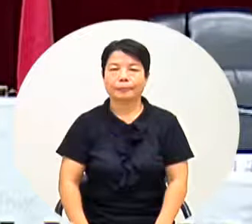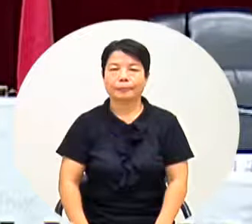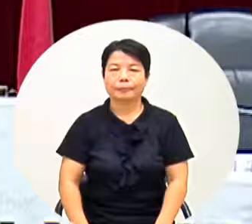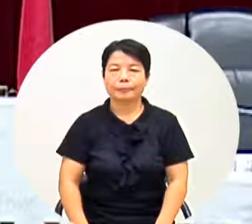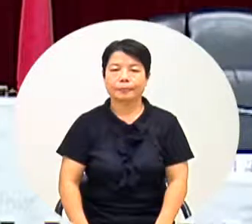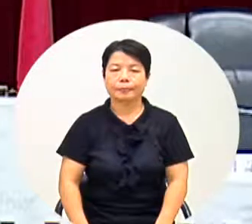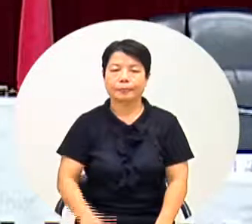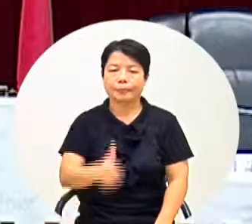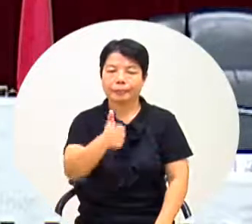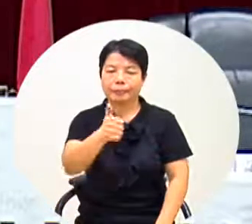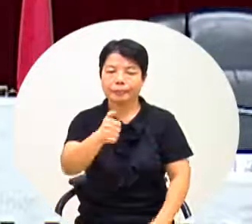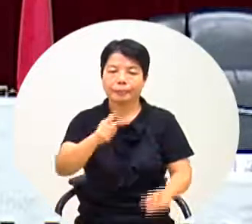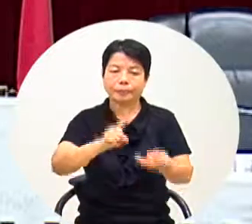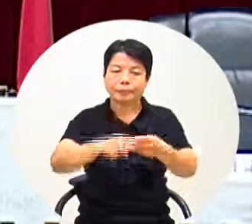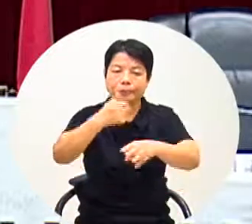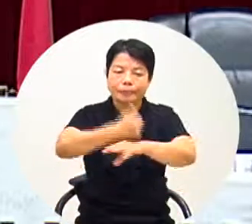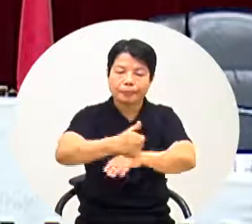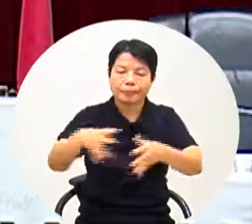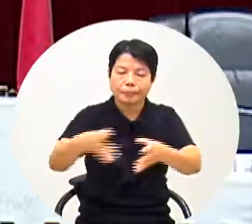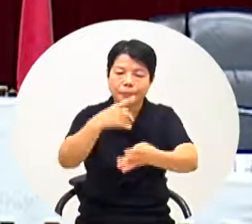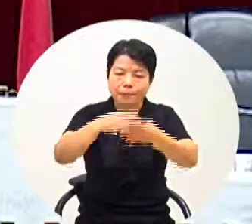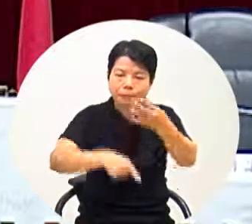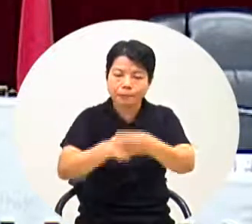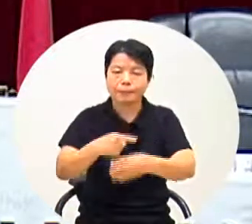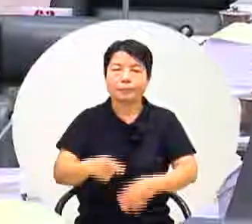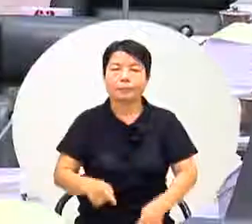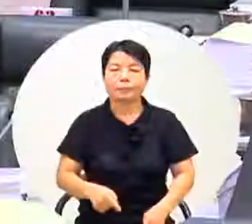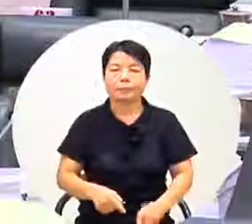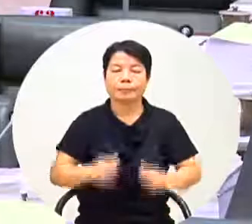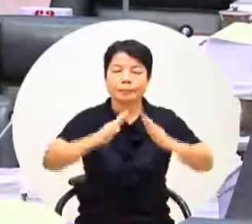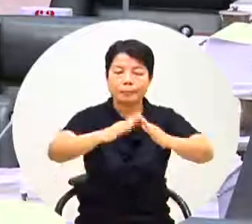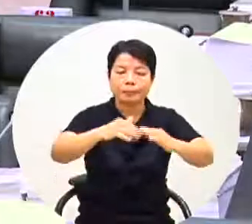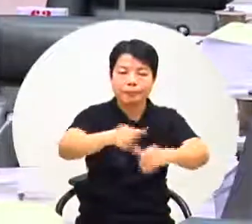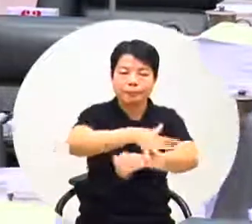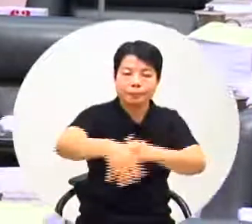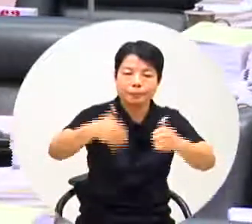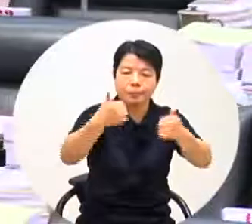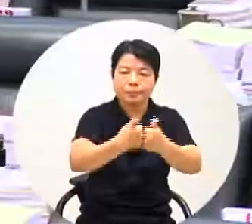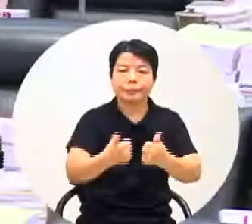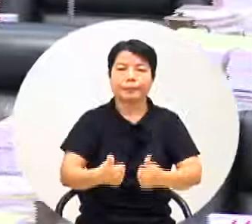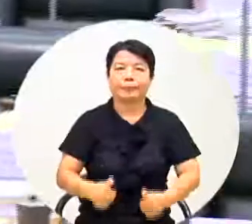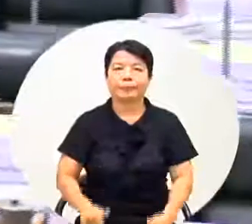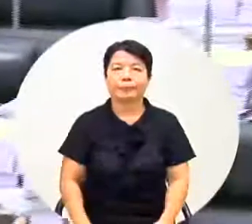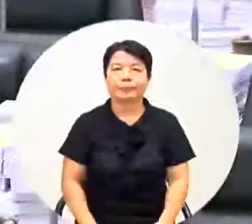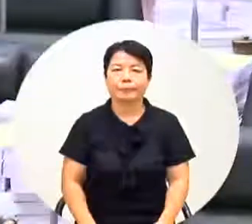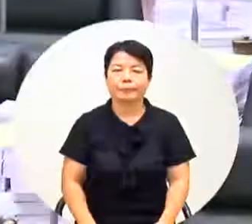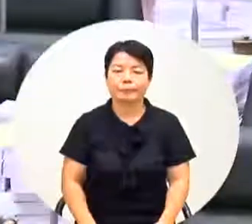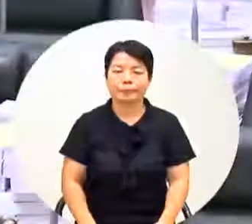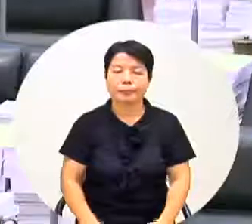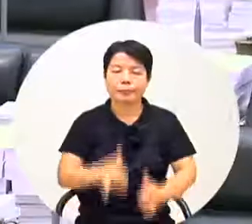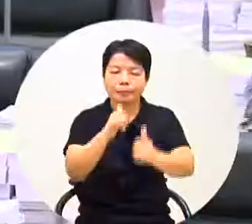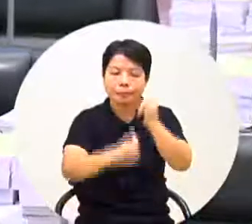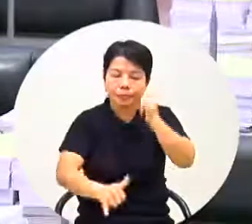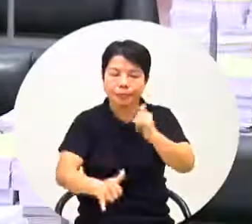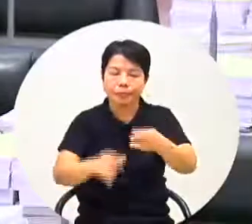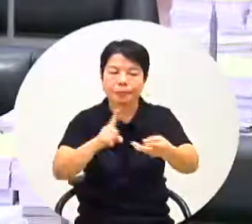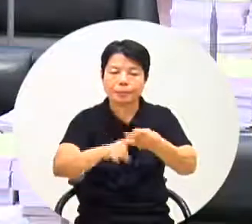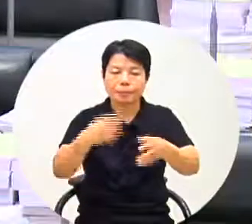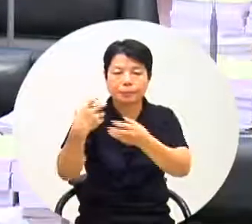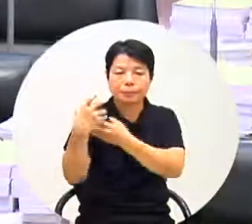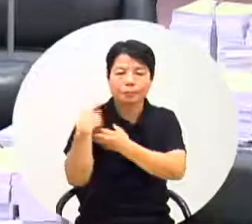谢谢主席啊，各位同仁，还有我们都委会史主委率领的所有委